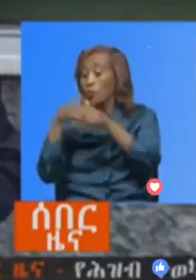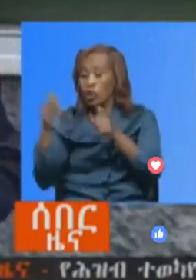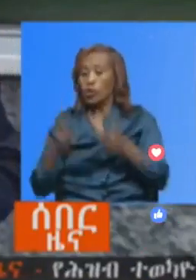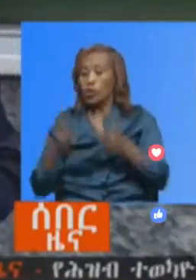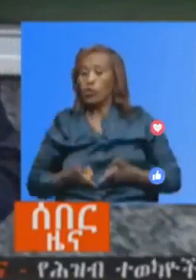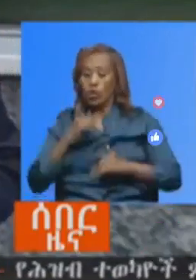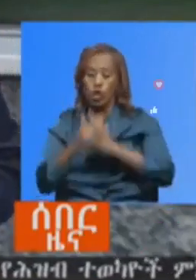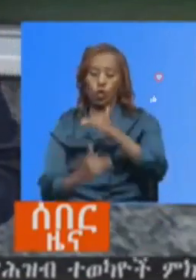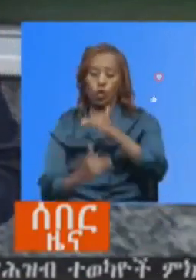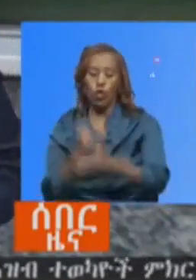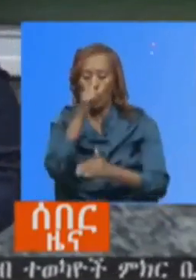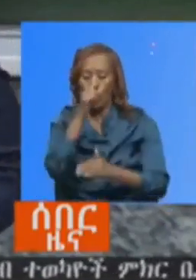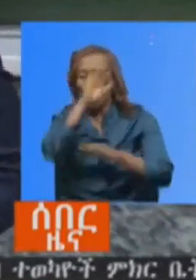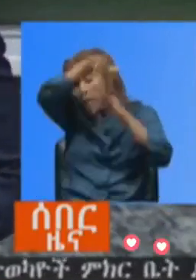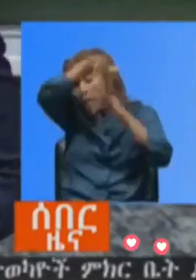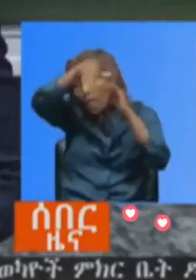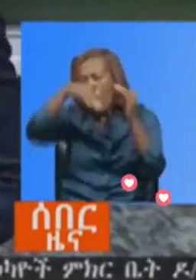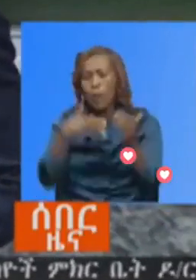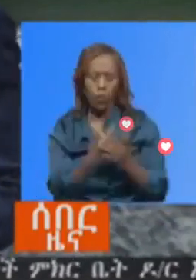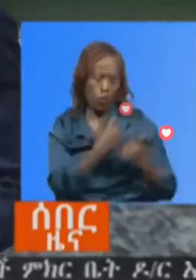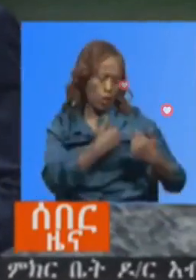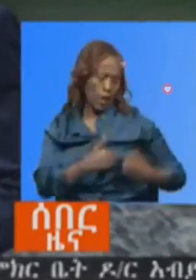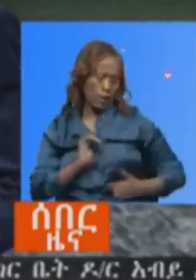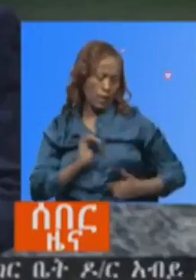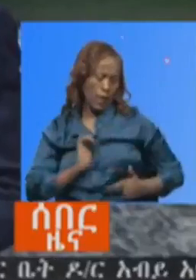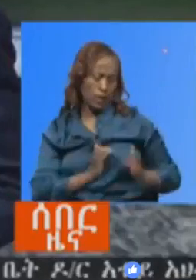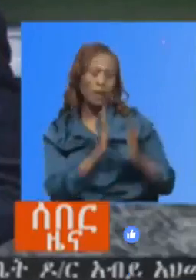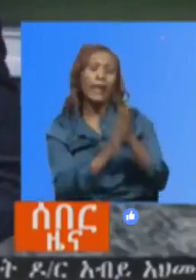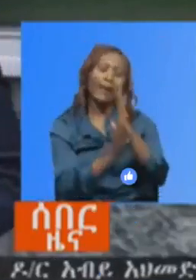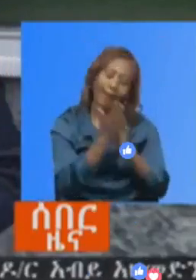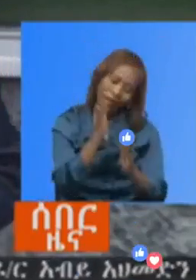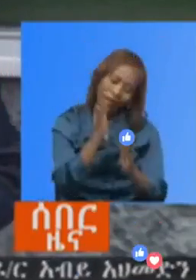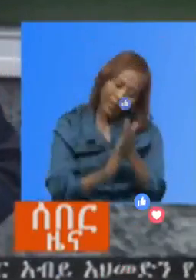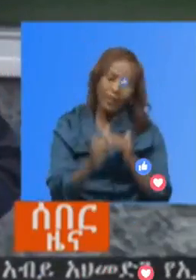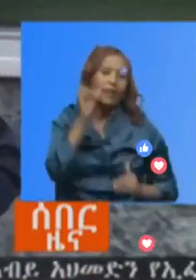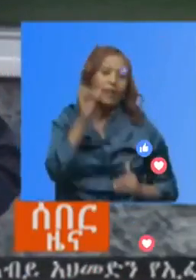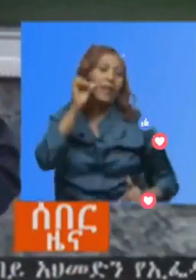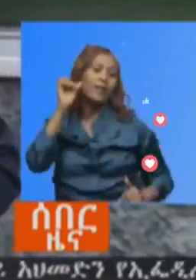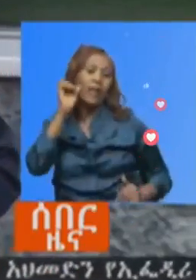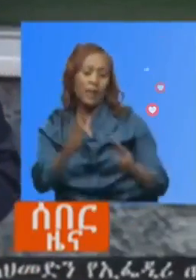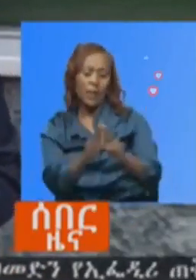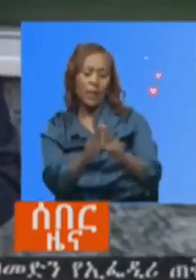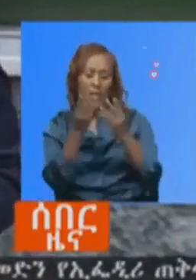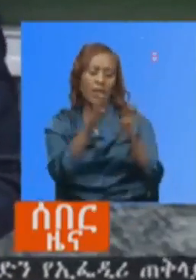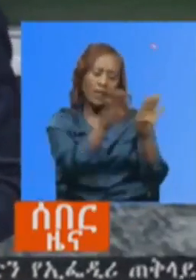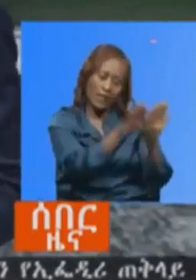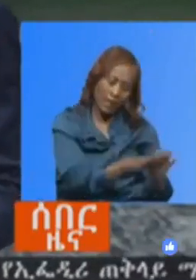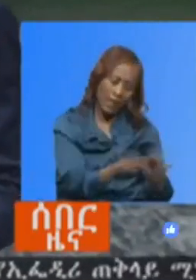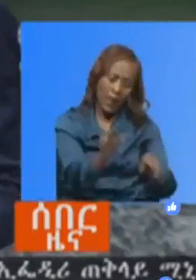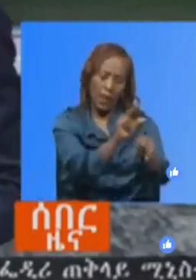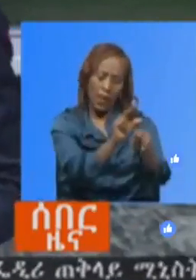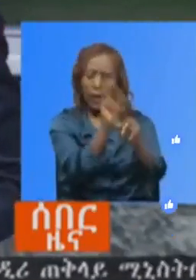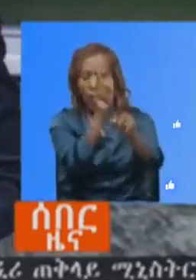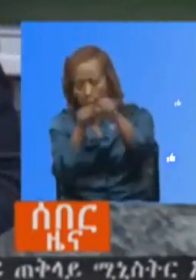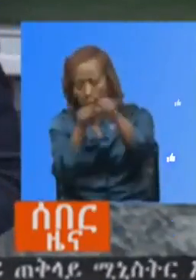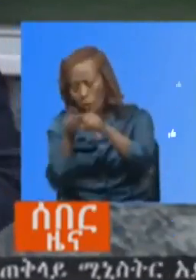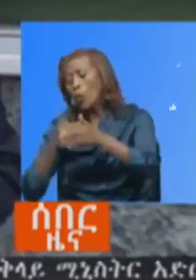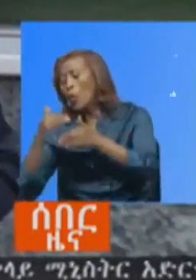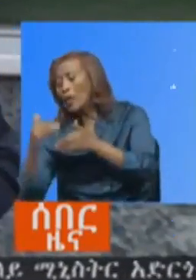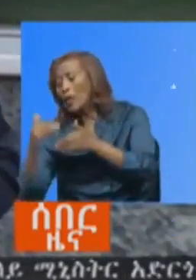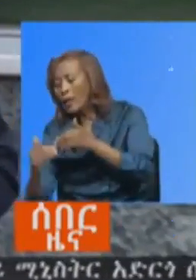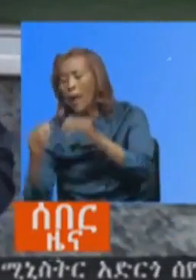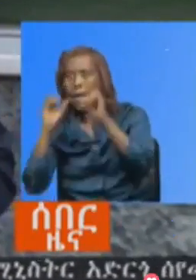ትውልደ ኢትዮጵያውያን በሙሉ ከልባችን ይቅር ተባብለን የትናንትናውን ምዕራፍ ዘግተን በብሔራዊ መግባባት ወደ ቀጣይ